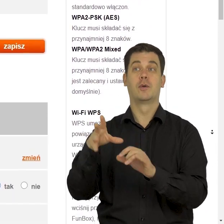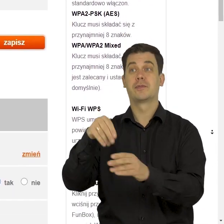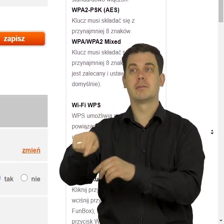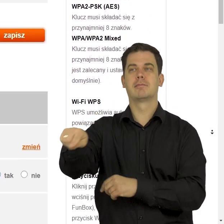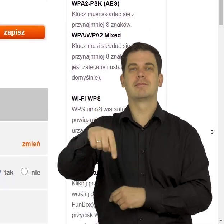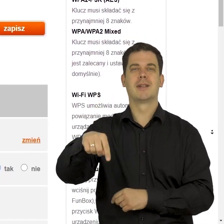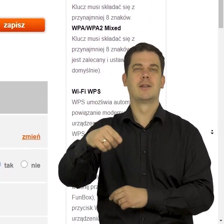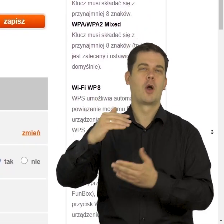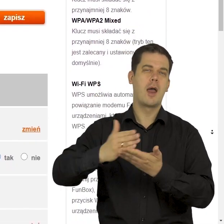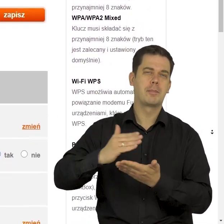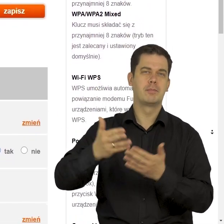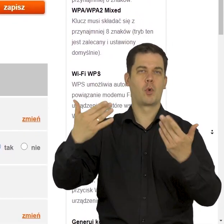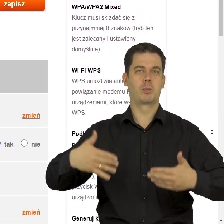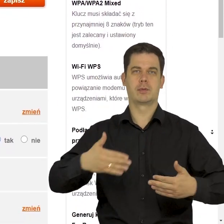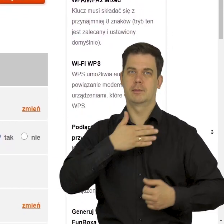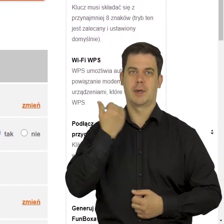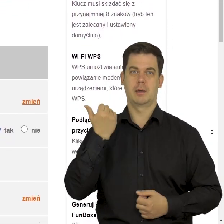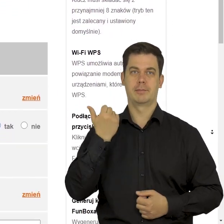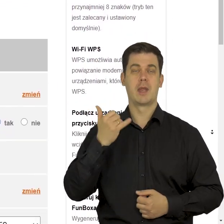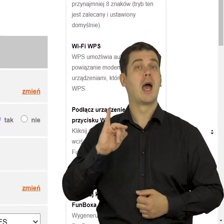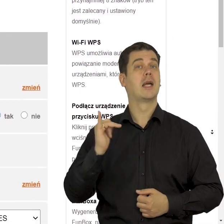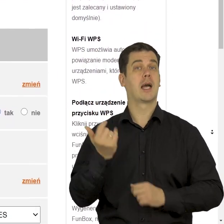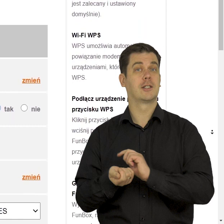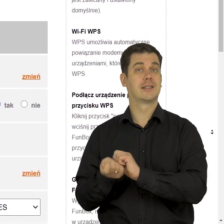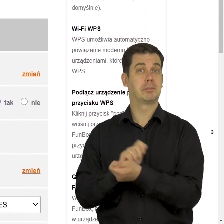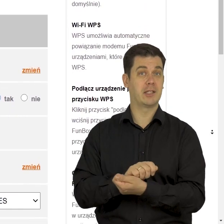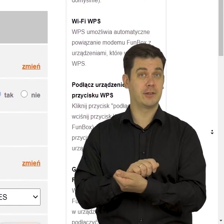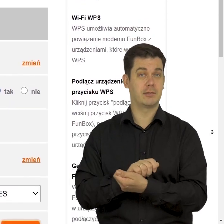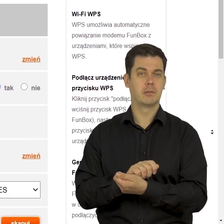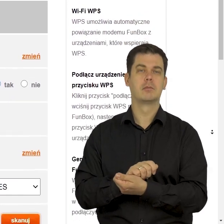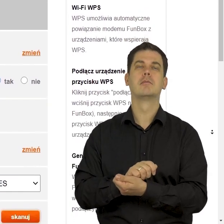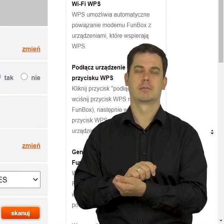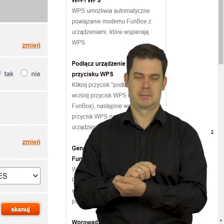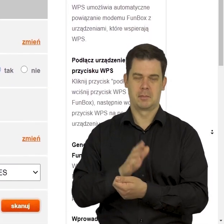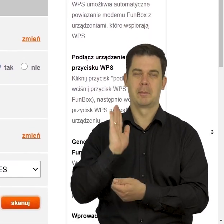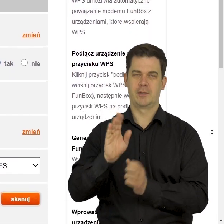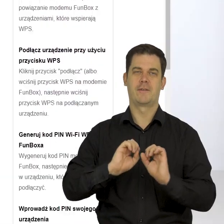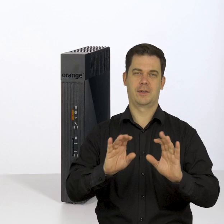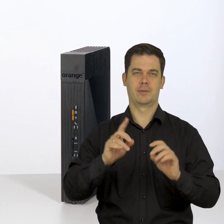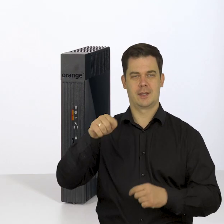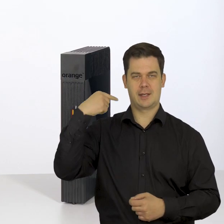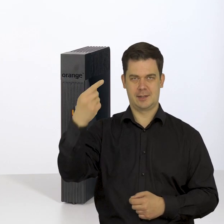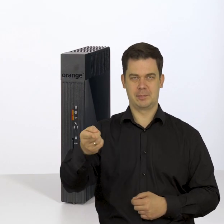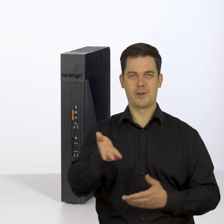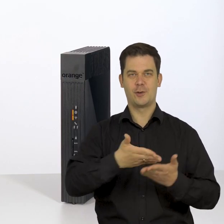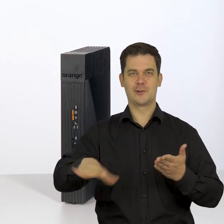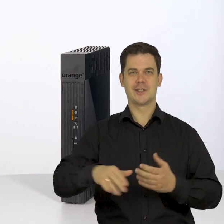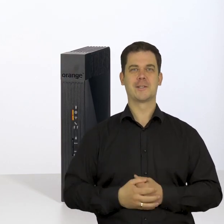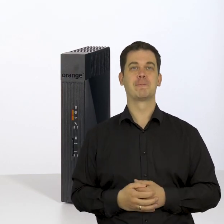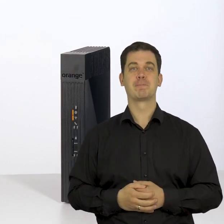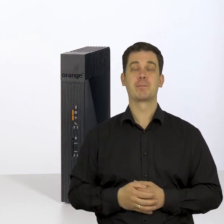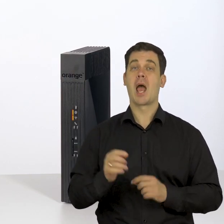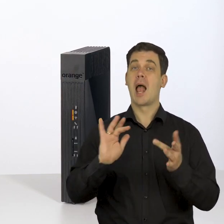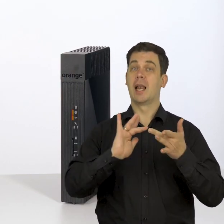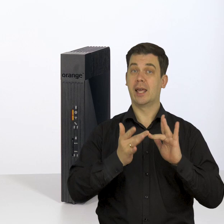korzystać z urządzeń, które tego standardu nie obsługują. O tym, jak zmienić ustawienia Wi-Fi w Fanboxie, dowiesz się